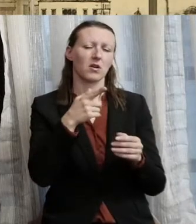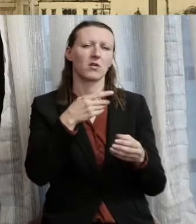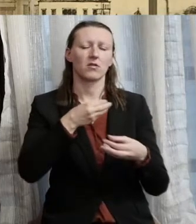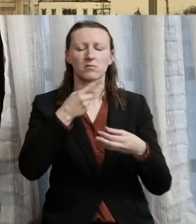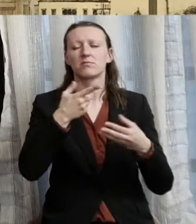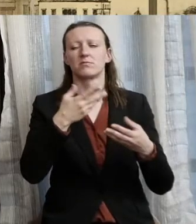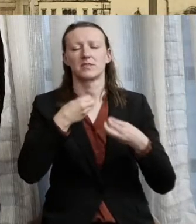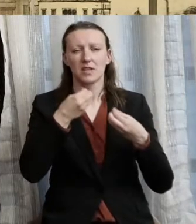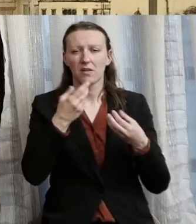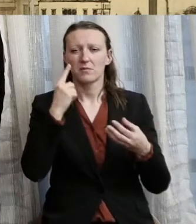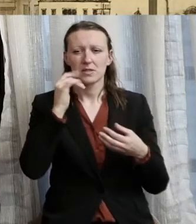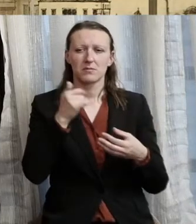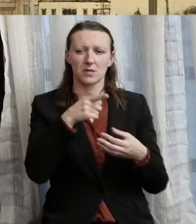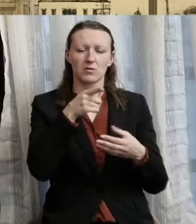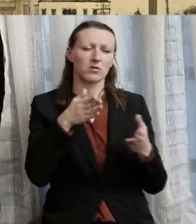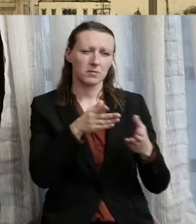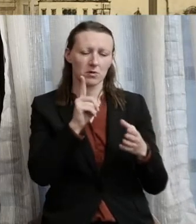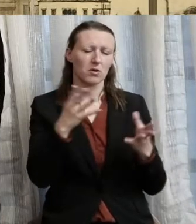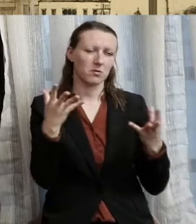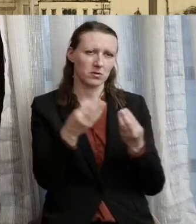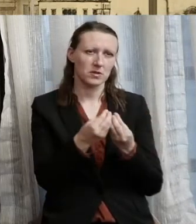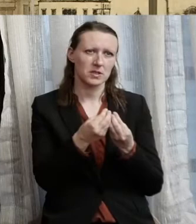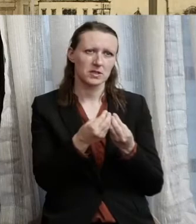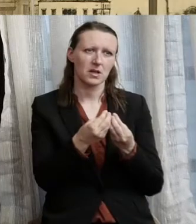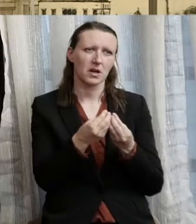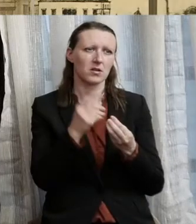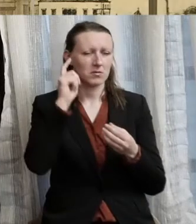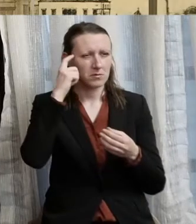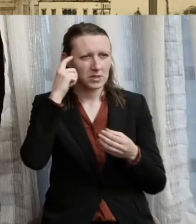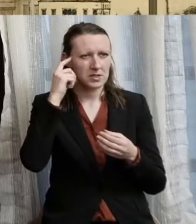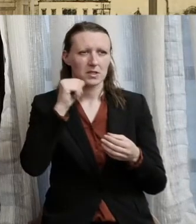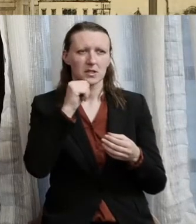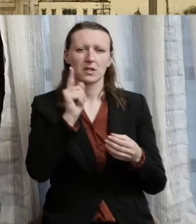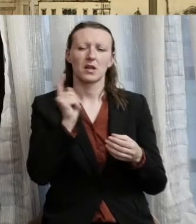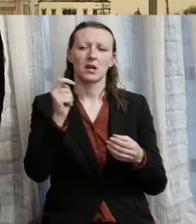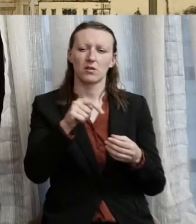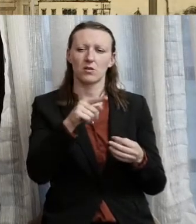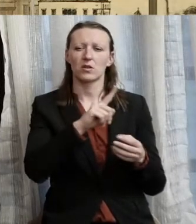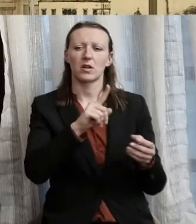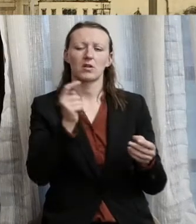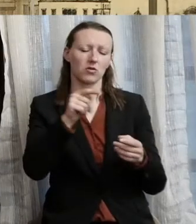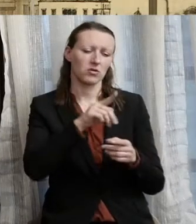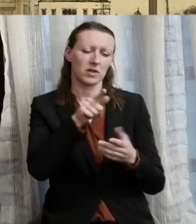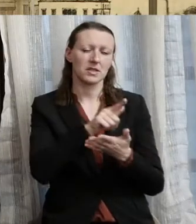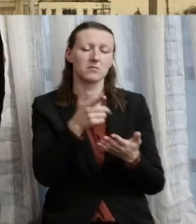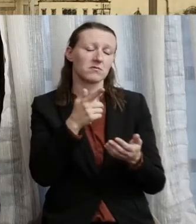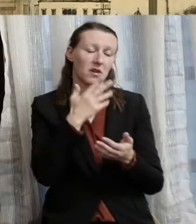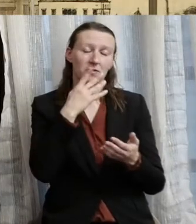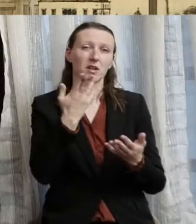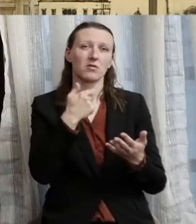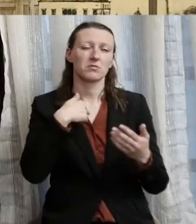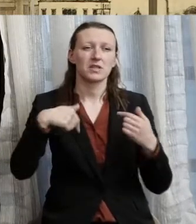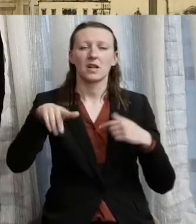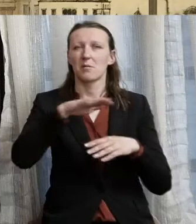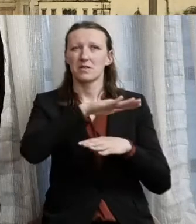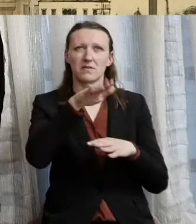sugestije da pače. Evo, mislim da u tom smjeru moramo zajedno razmišljati i ne doći i ne dovesti u tu situaciju, ali kako bude nama, tako će